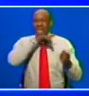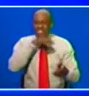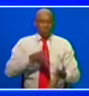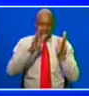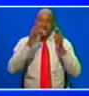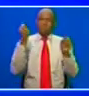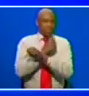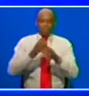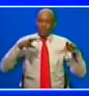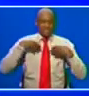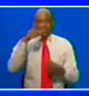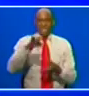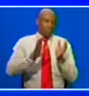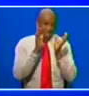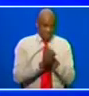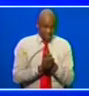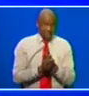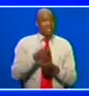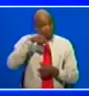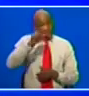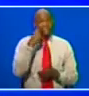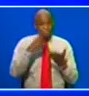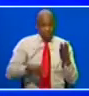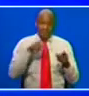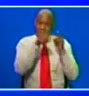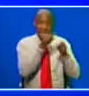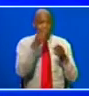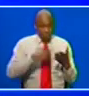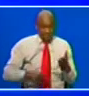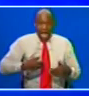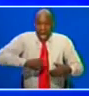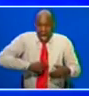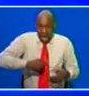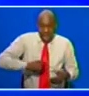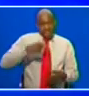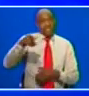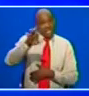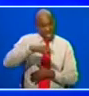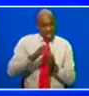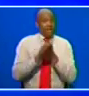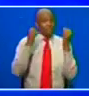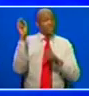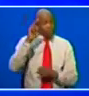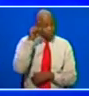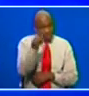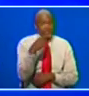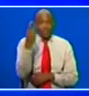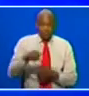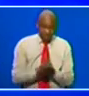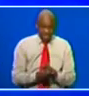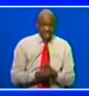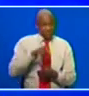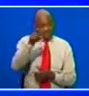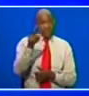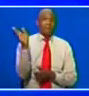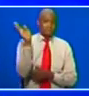not be employed by politicians. Kingi also shifted the blame on hunger in the region on President Uhuru Kenyatta, saying he went